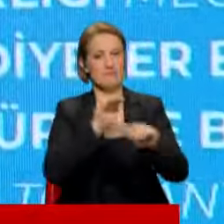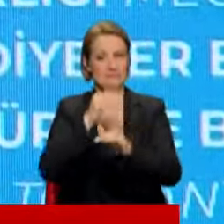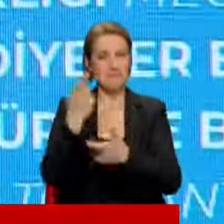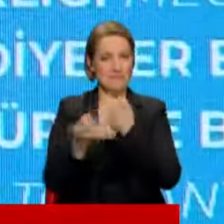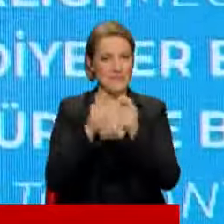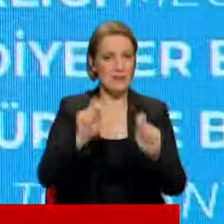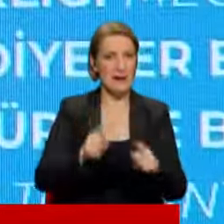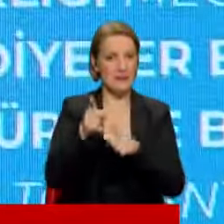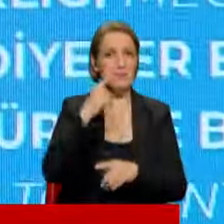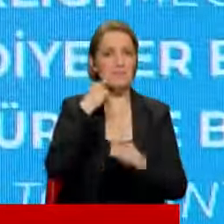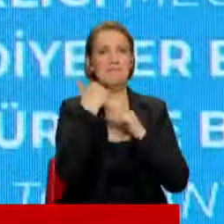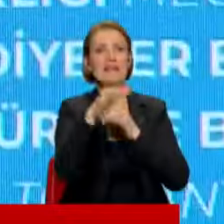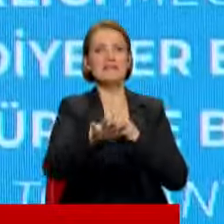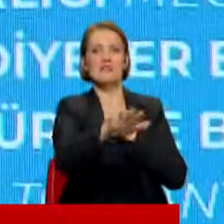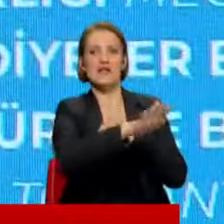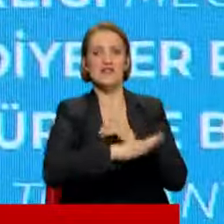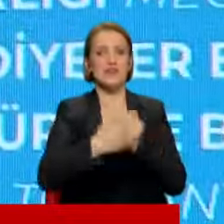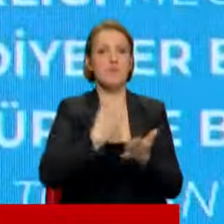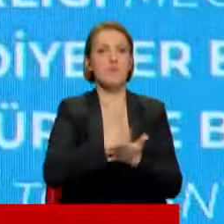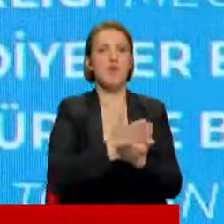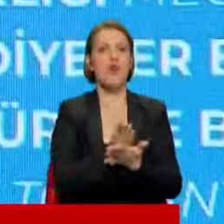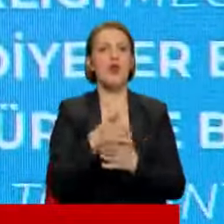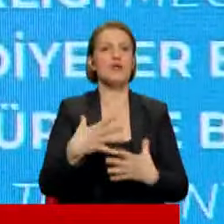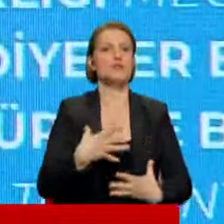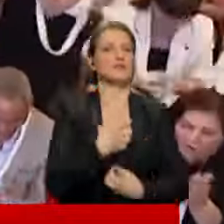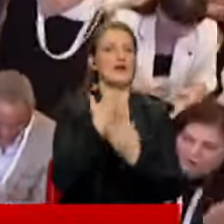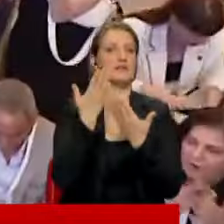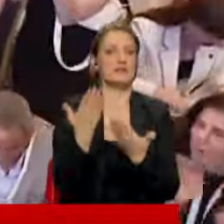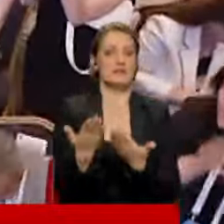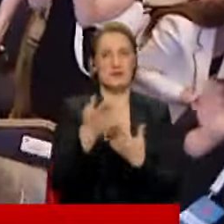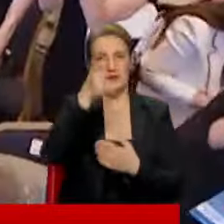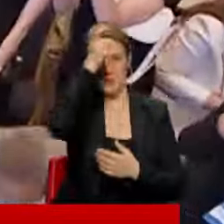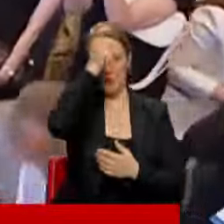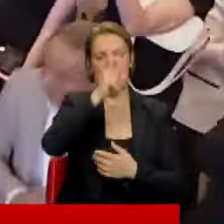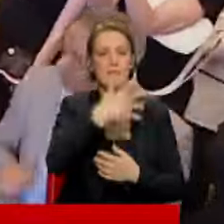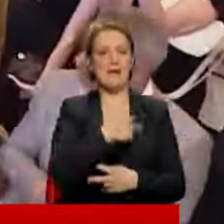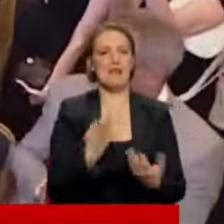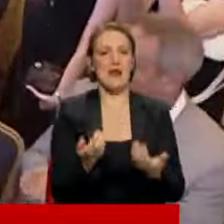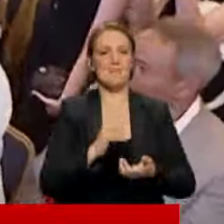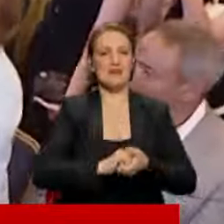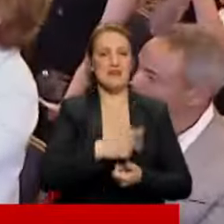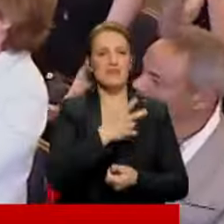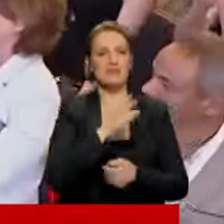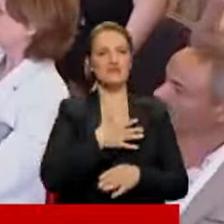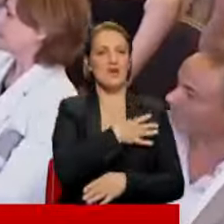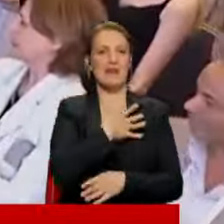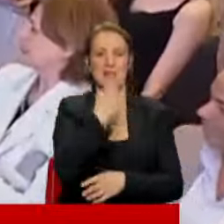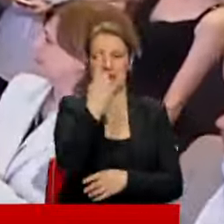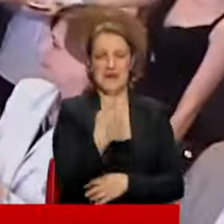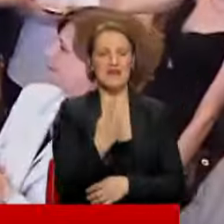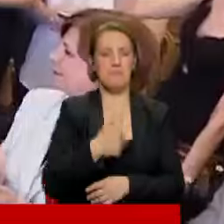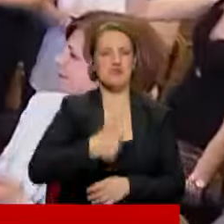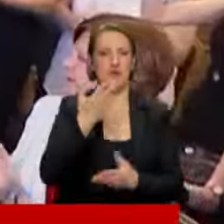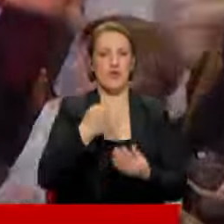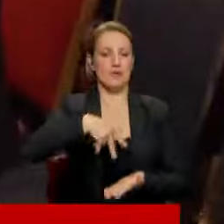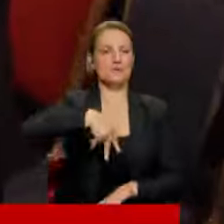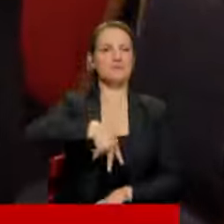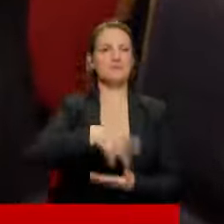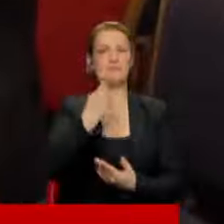geçirirseniz milleti bölersiniz üzersiniz Türkiye Belediyeler Birliği'nin CHP'li ilk başkanı olarak kürsüde eydi Ekrem